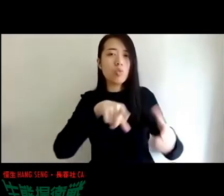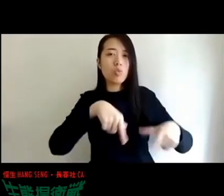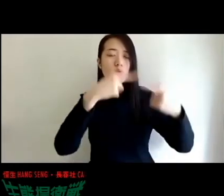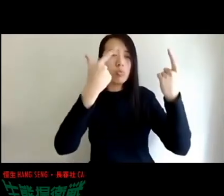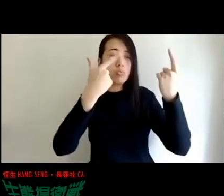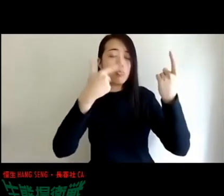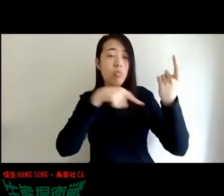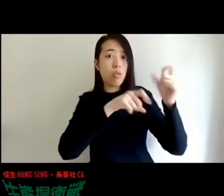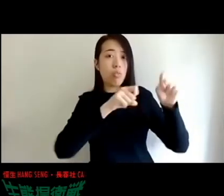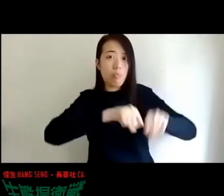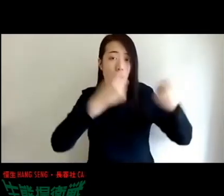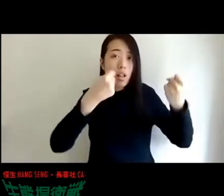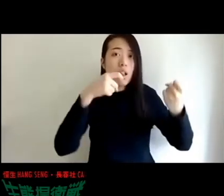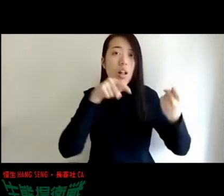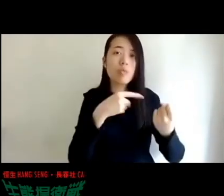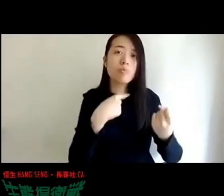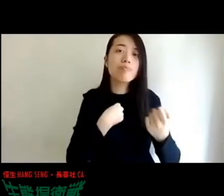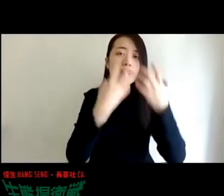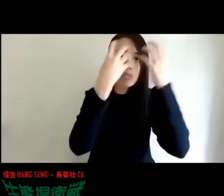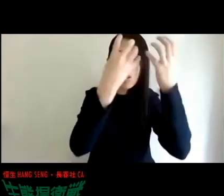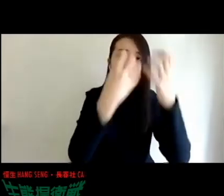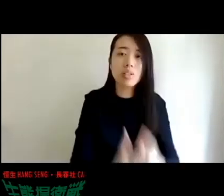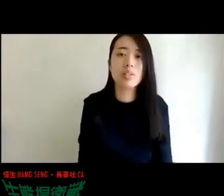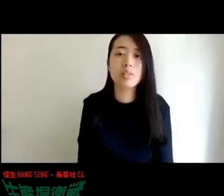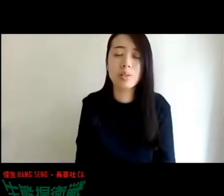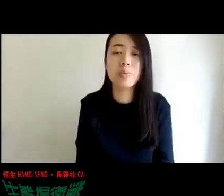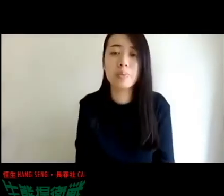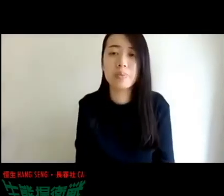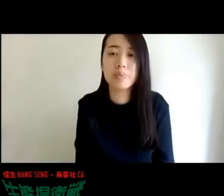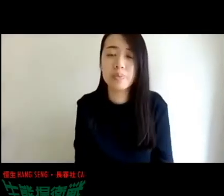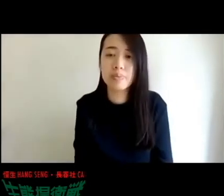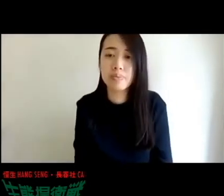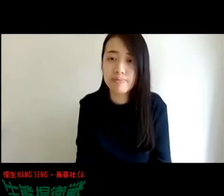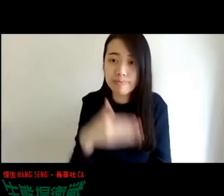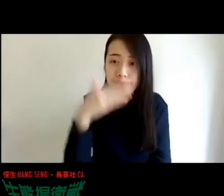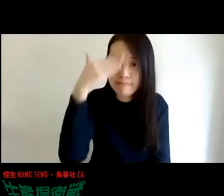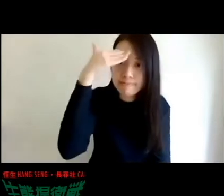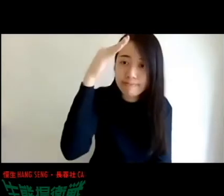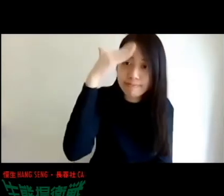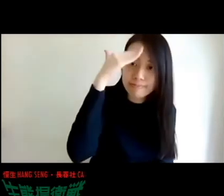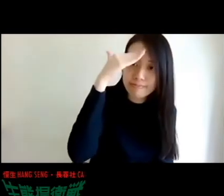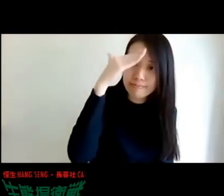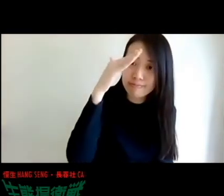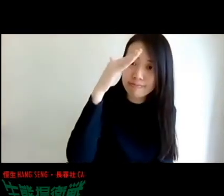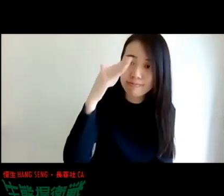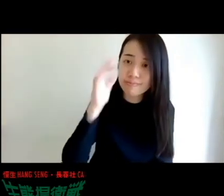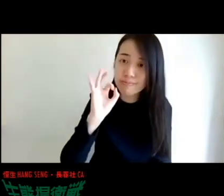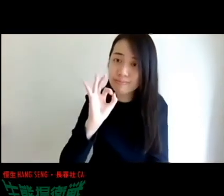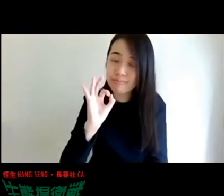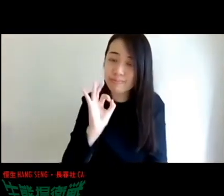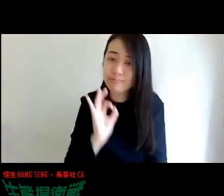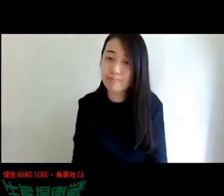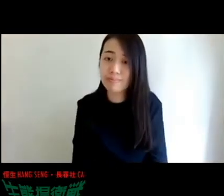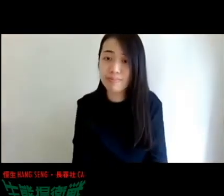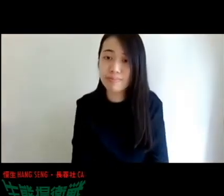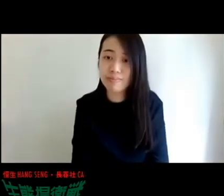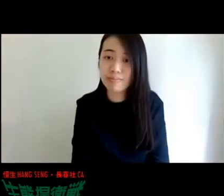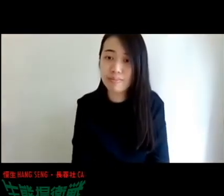意一下啦。我明白吧？我答不到你的問題呢？